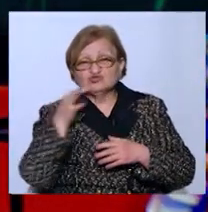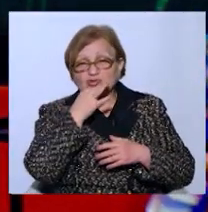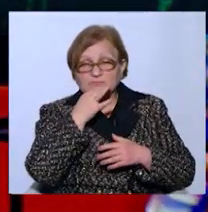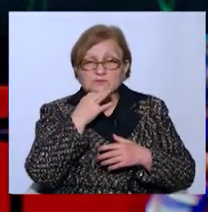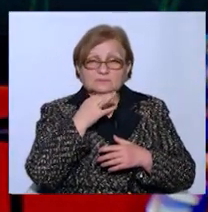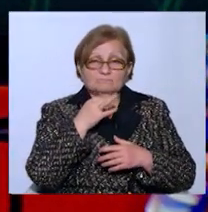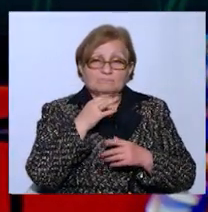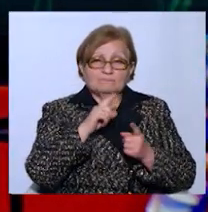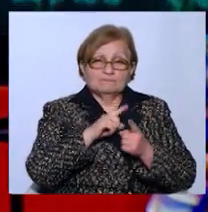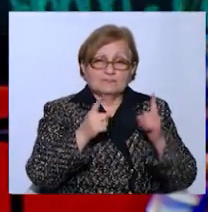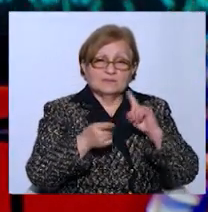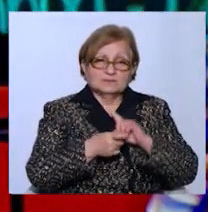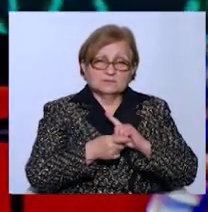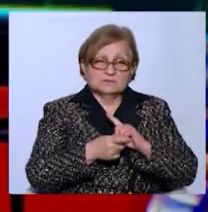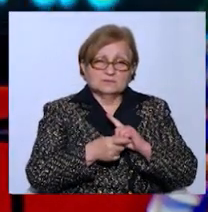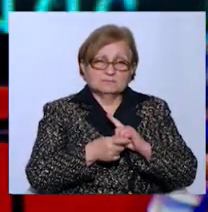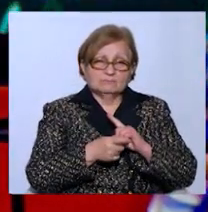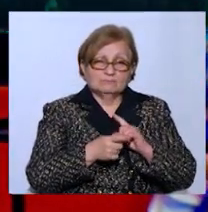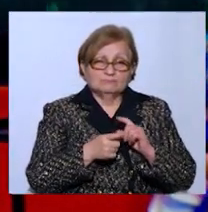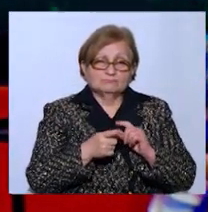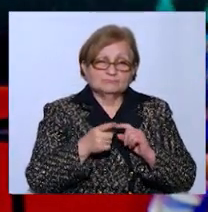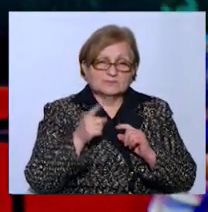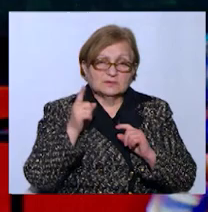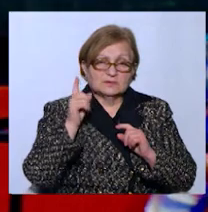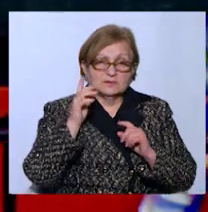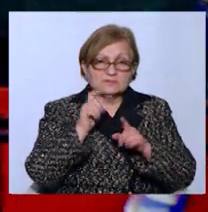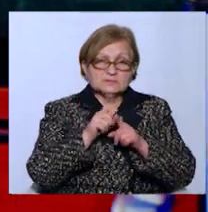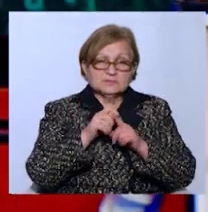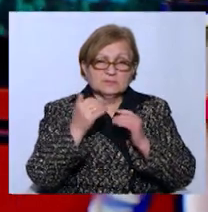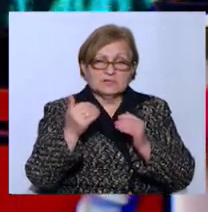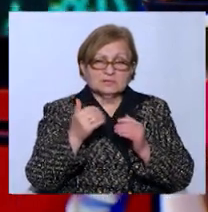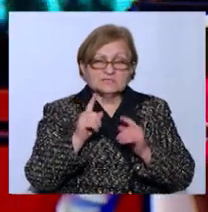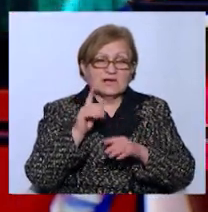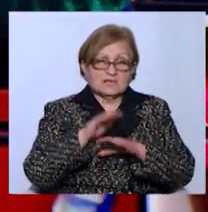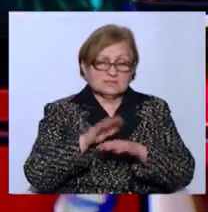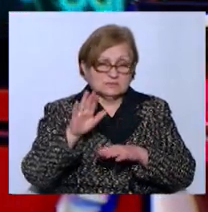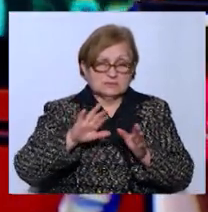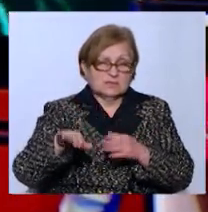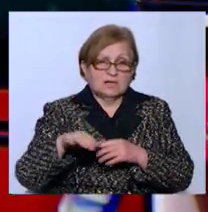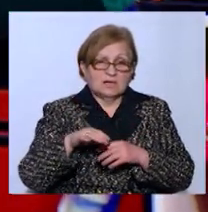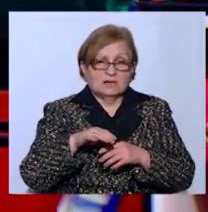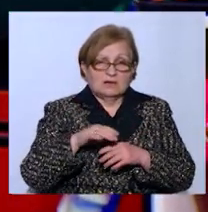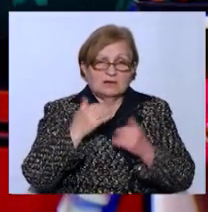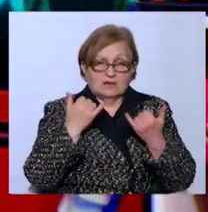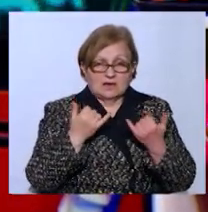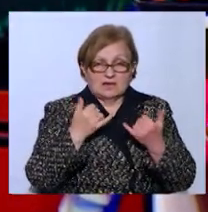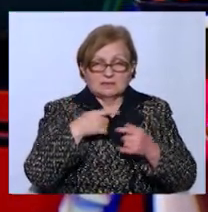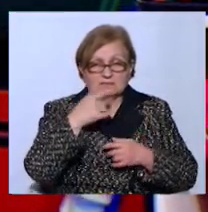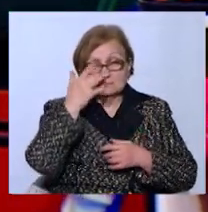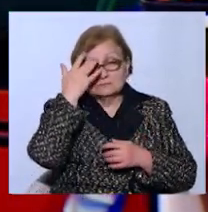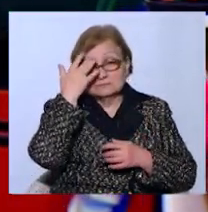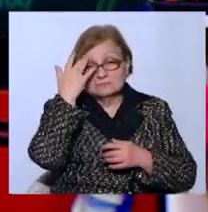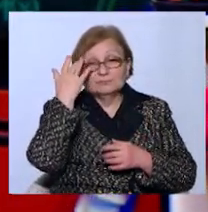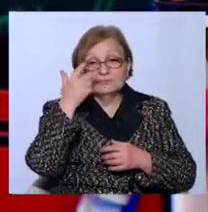რომ შებრუნებული რიცხვი განიმარტება ძალიან კონკრეტულად თუ რა არის, მაგრამ აი ასე ვთქვათ, მოდი ახლა